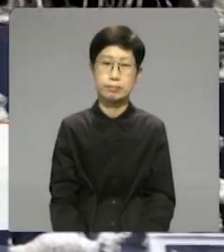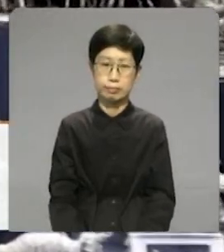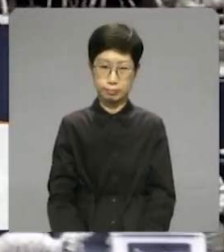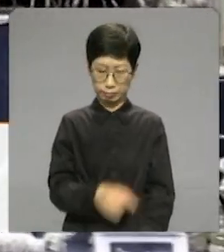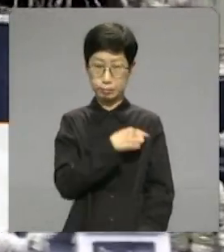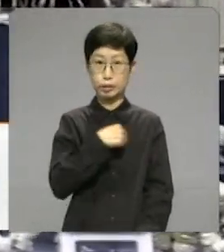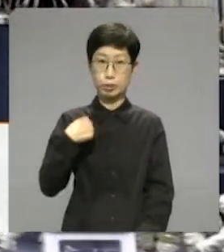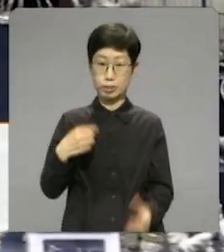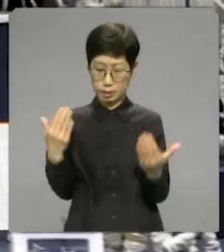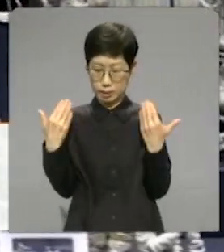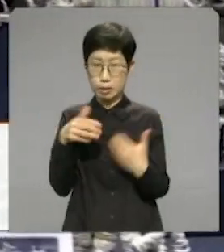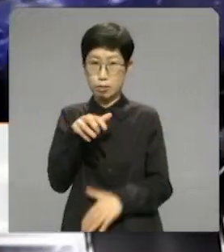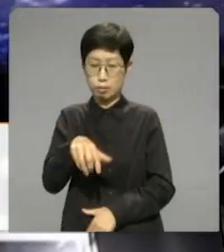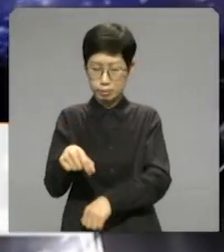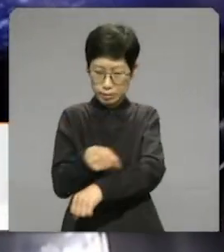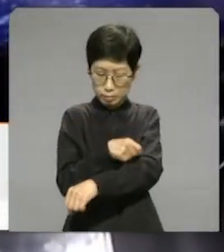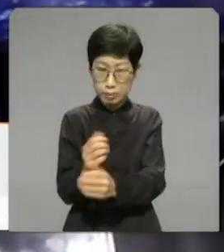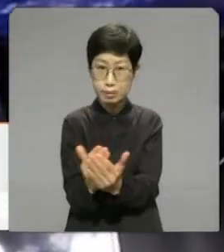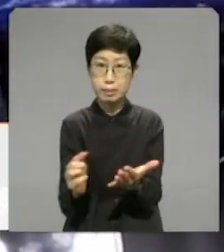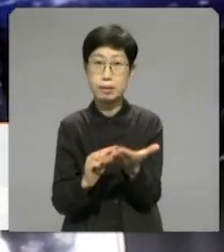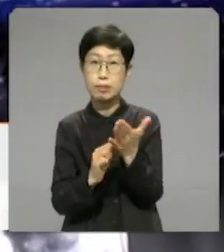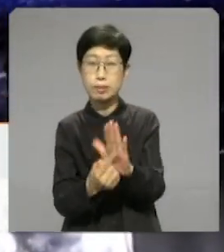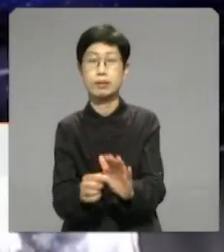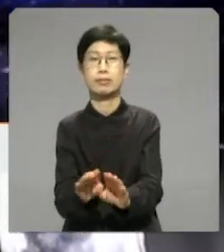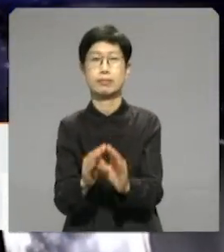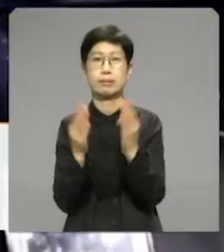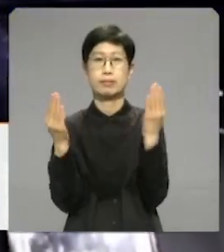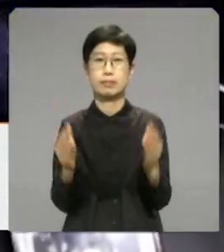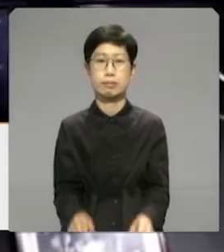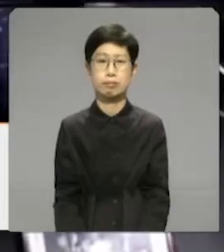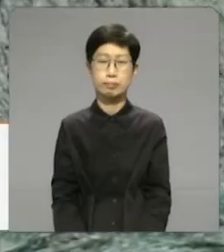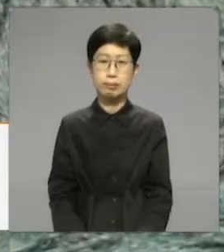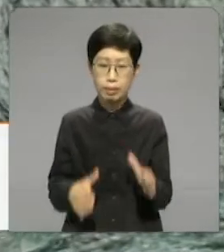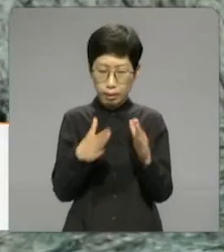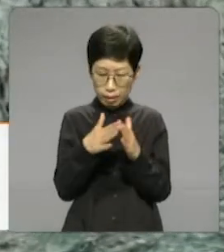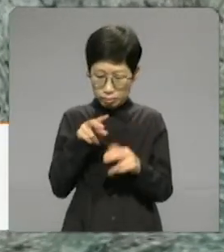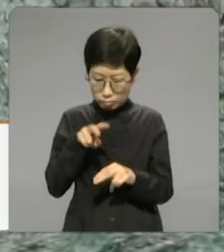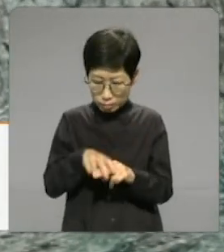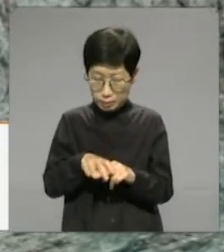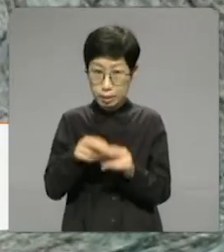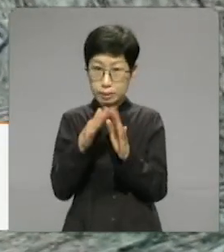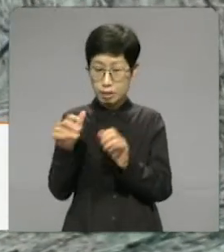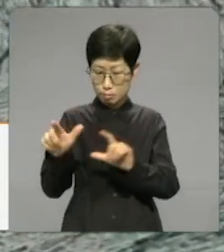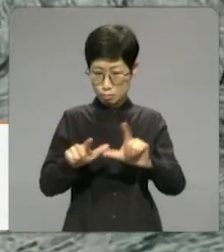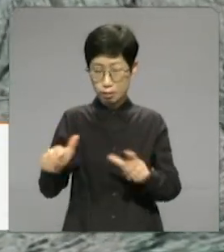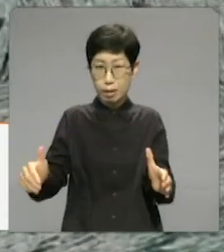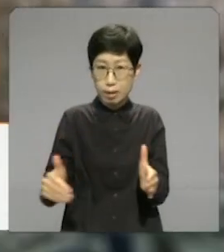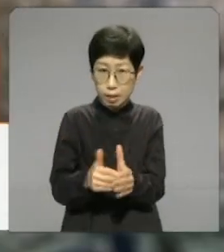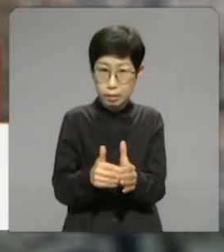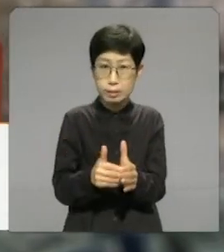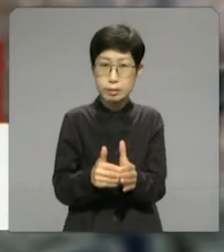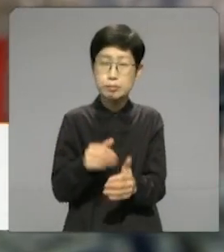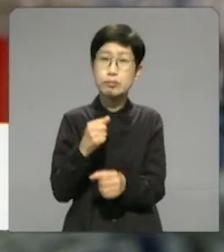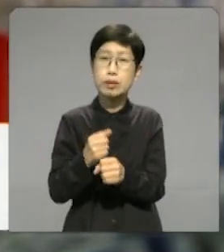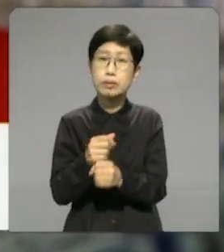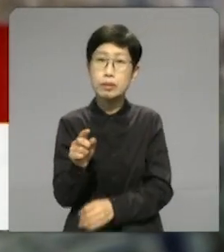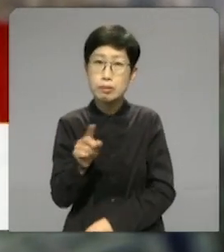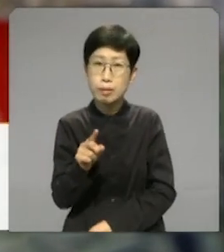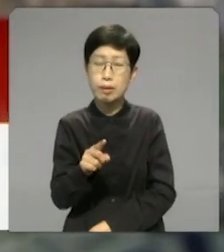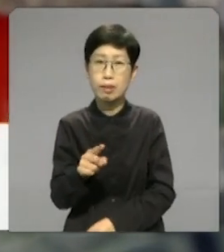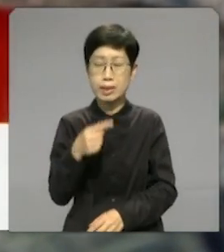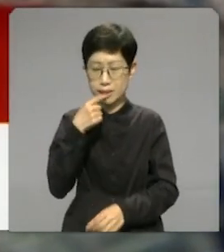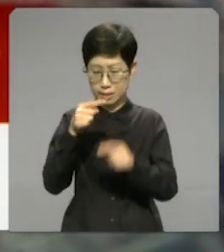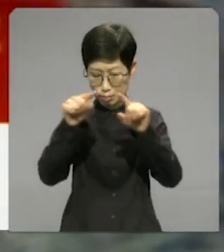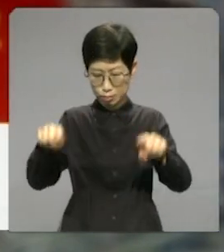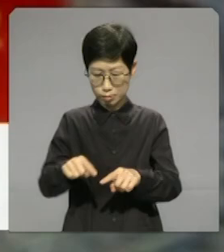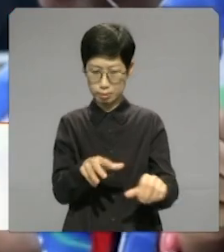중국한 학교에서 특별한 전시회가 열렸습니다 집과 의자 그리고 사람 형상까지 모두 종이로 만들어